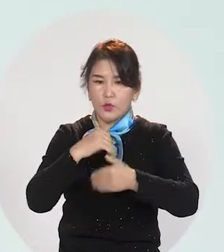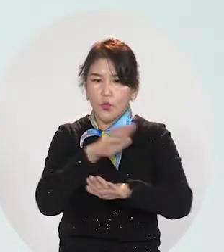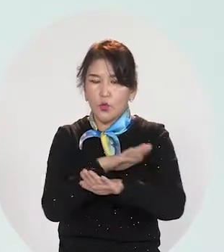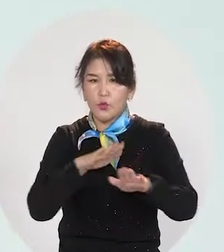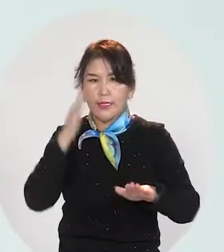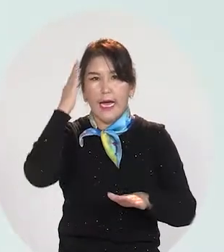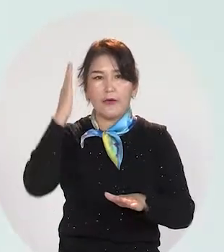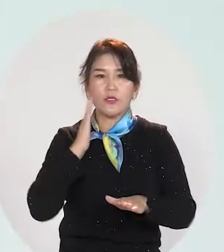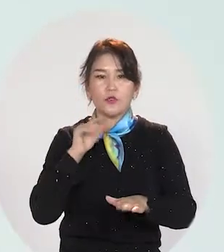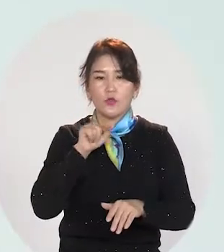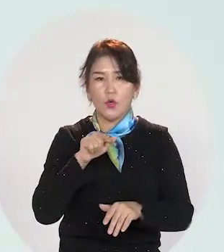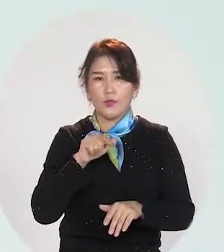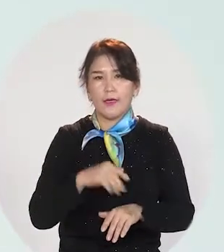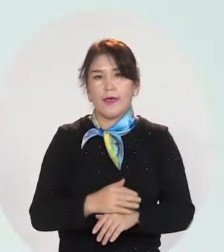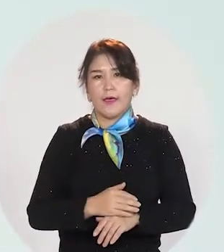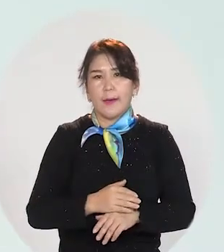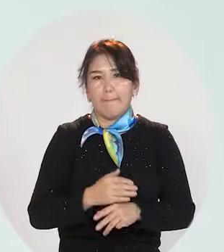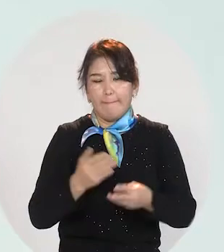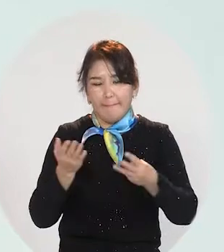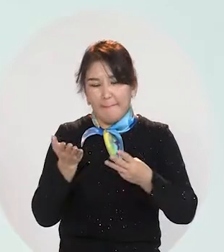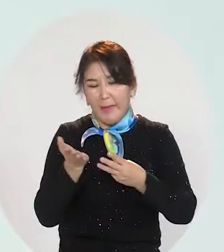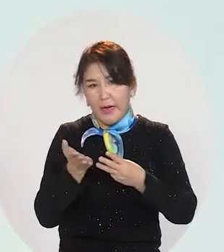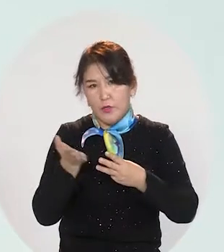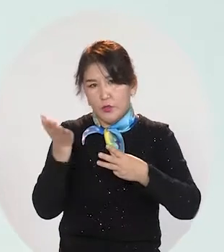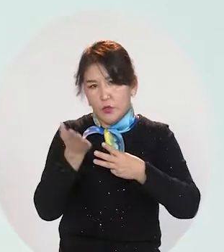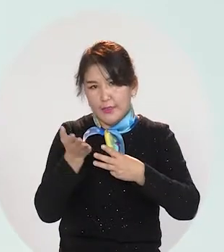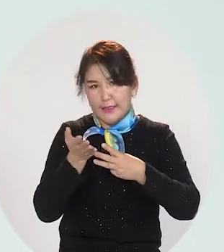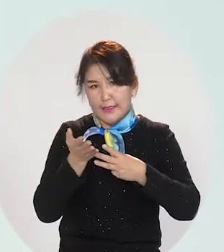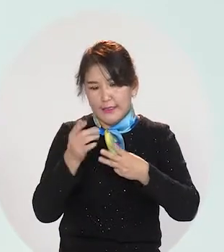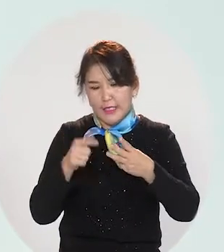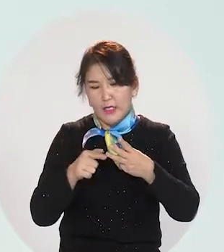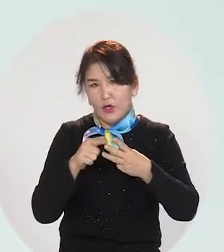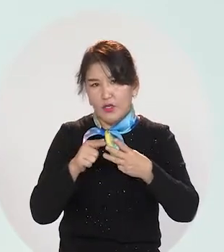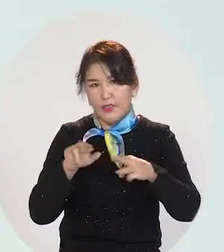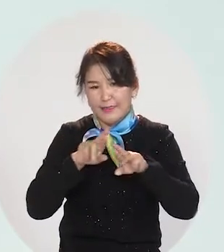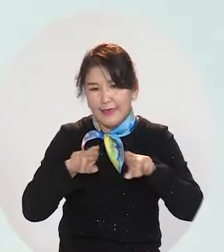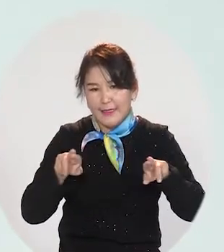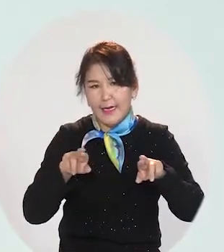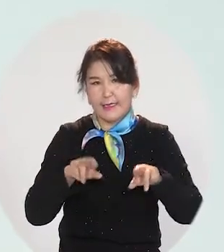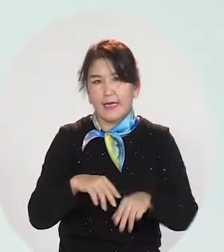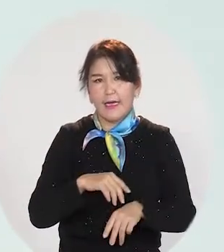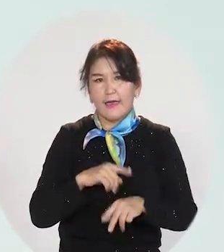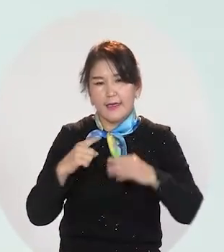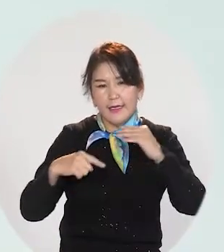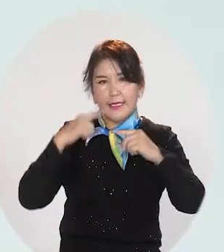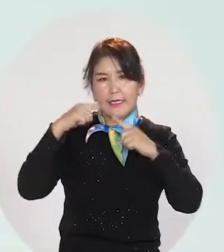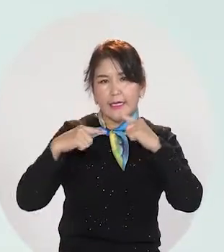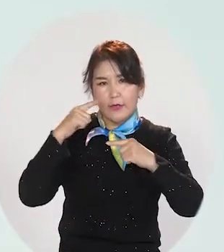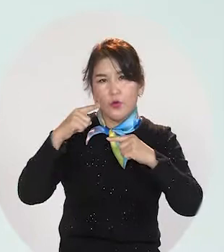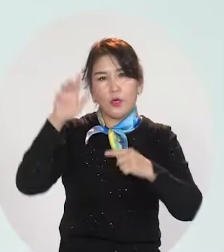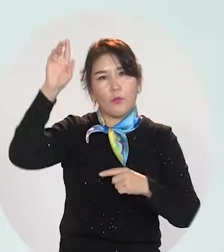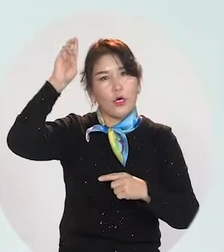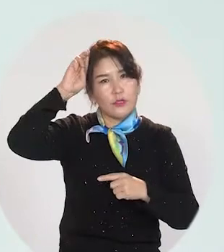нөгөө бага насны, дунд ангийн, бүр балчир хүүхдүүдтэй харьцахаас илүү их мэдлэг, илүү их боловсролыг бас шаарддаг